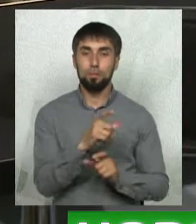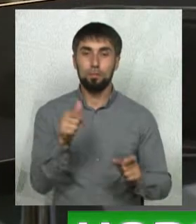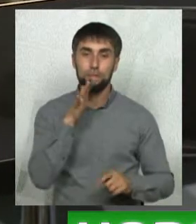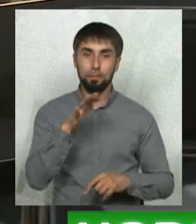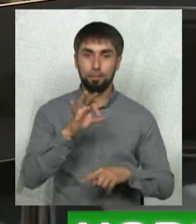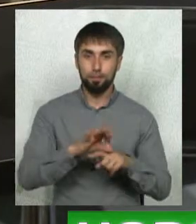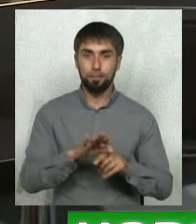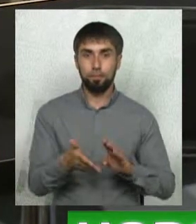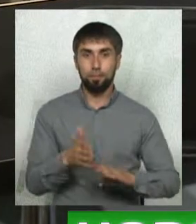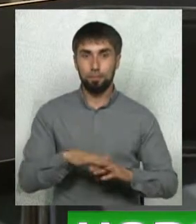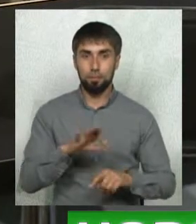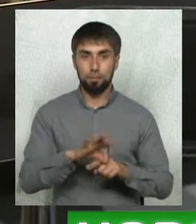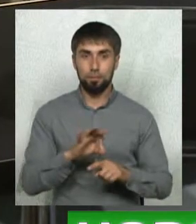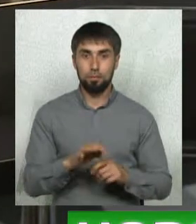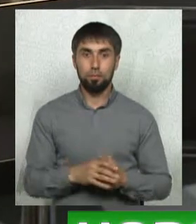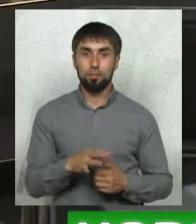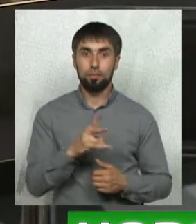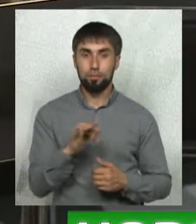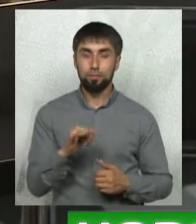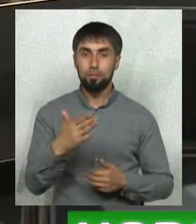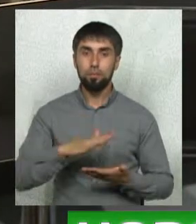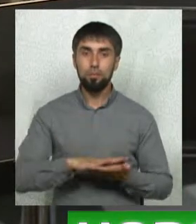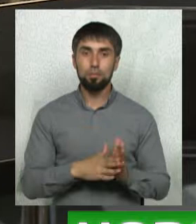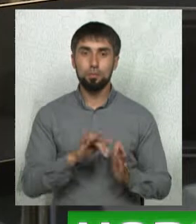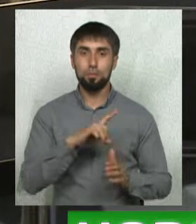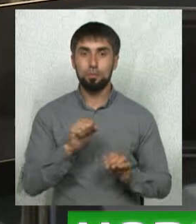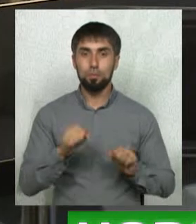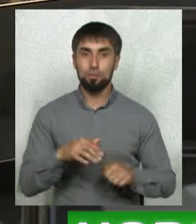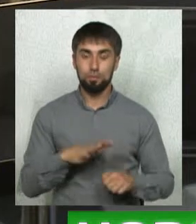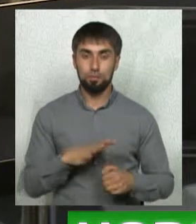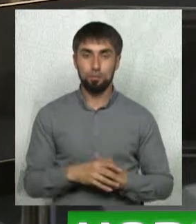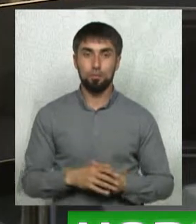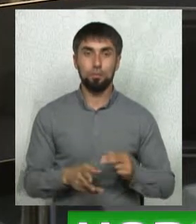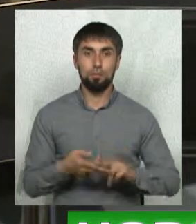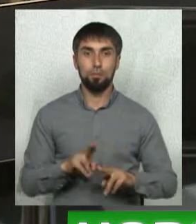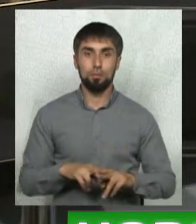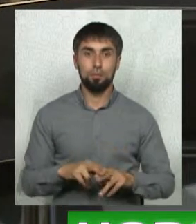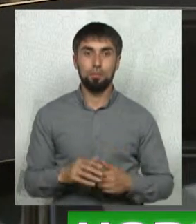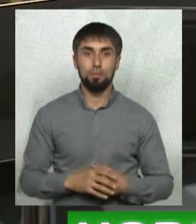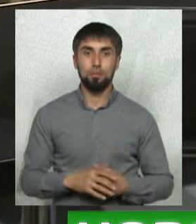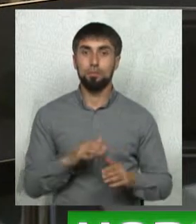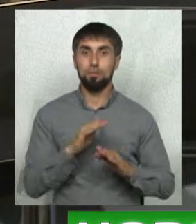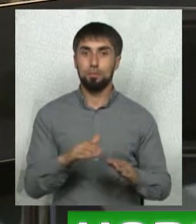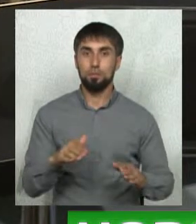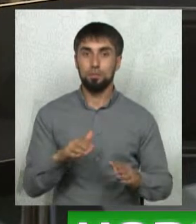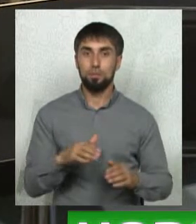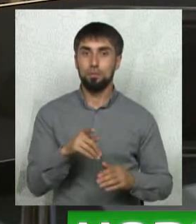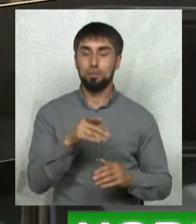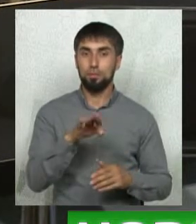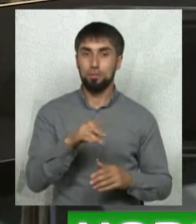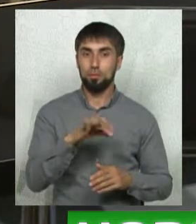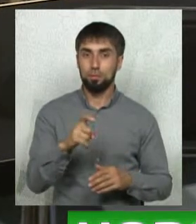тяжелыми болезнями, какие вытекающие обстоятельства из этого могут быть? Это дети, они могут